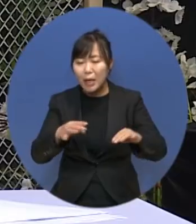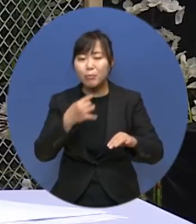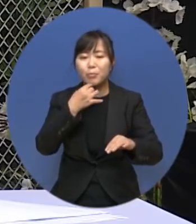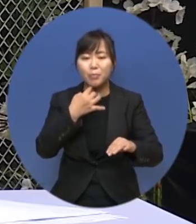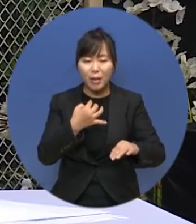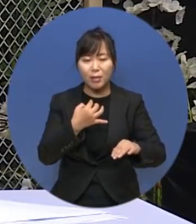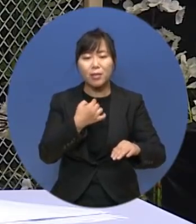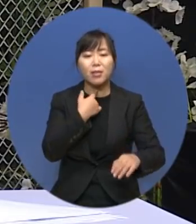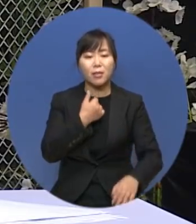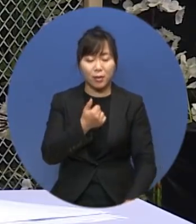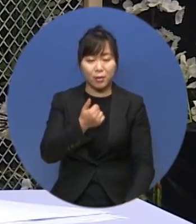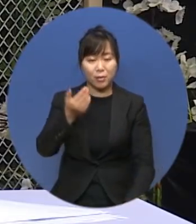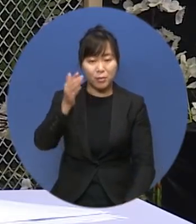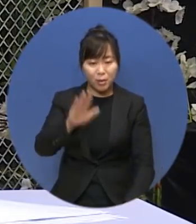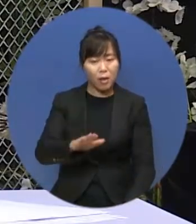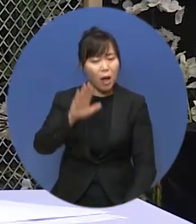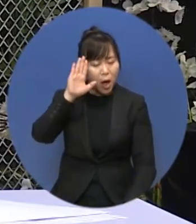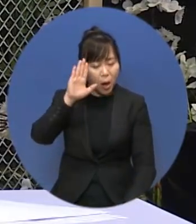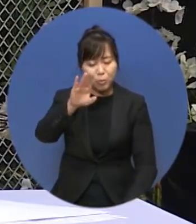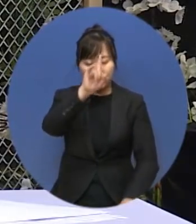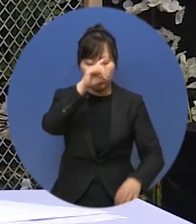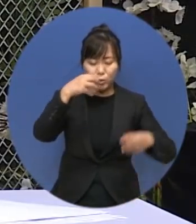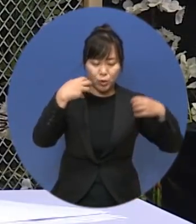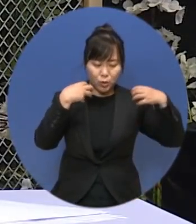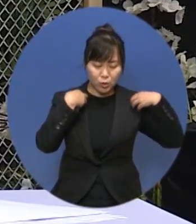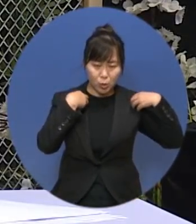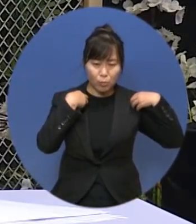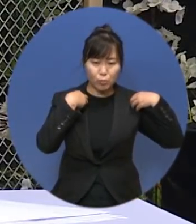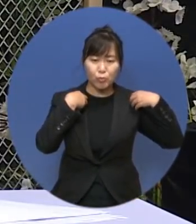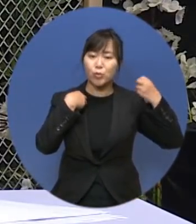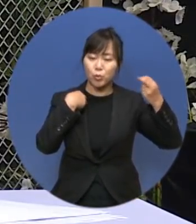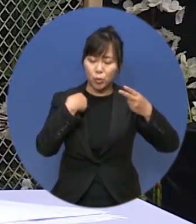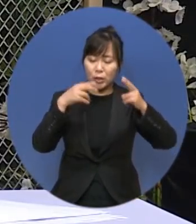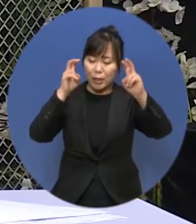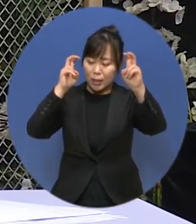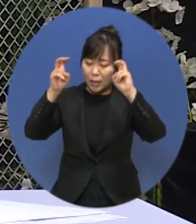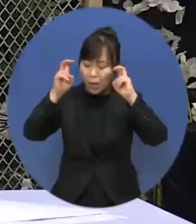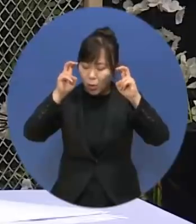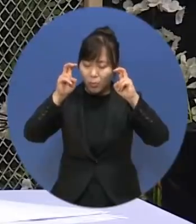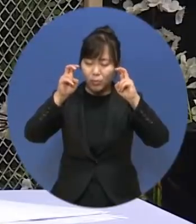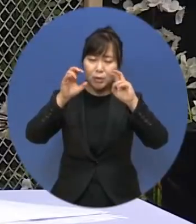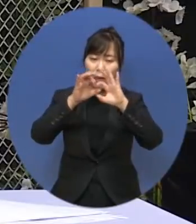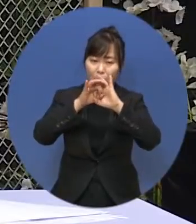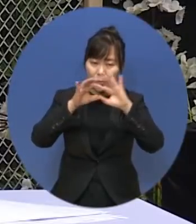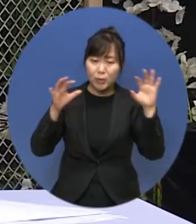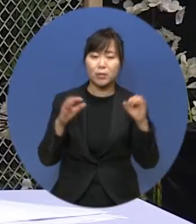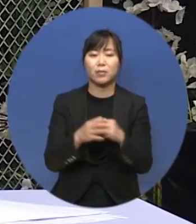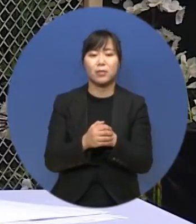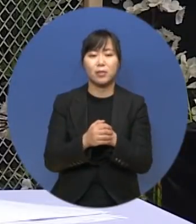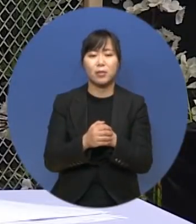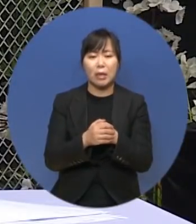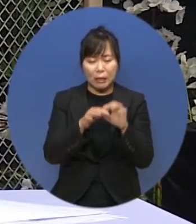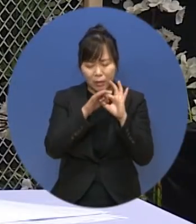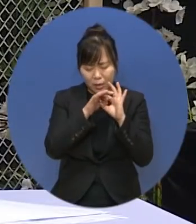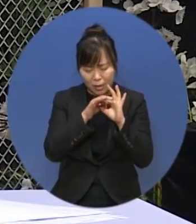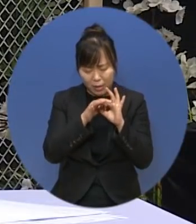그렇게 해왔다면은 앞으로는 이제 정부든 기업이든 간에 이것이 지속 가능한